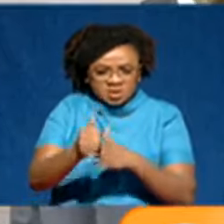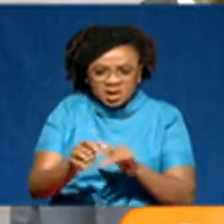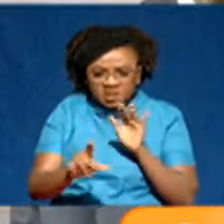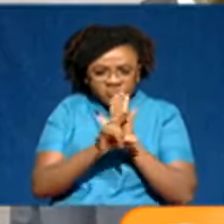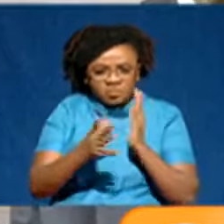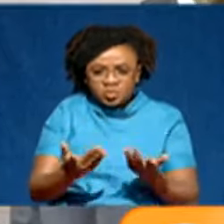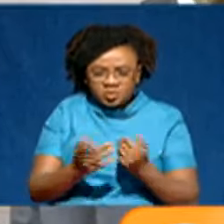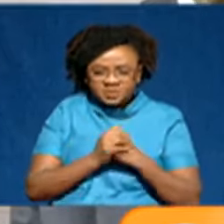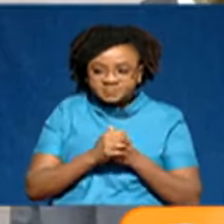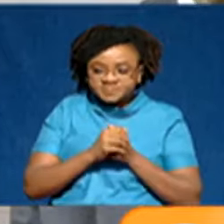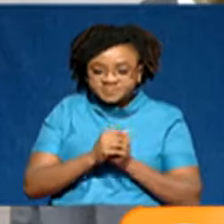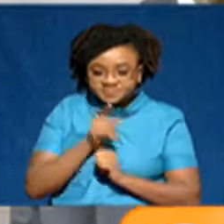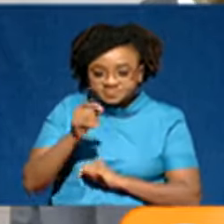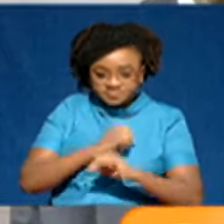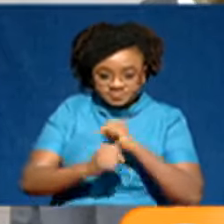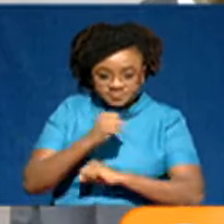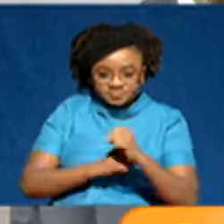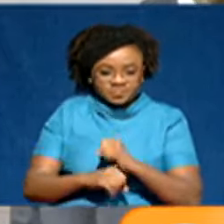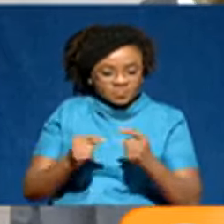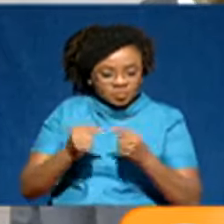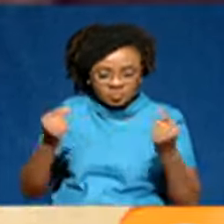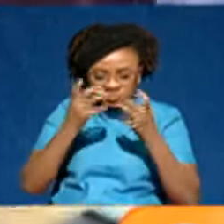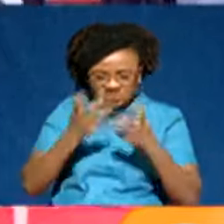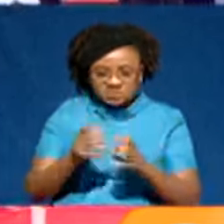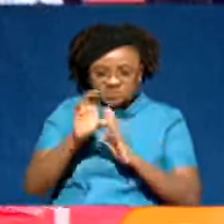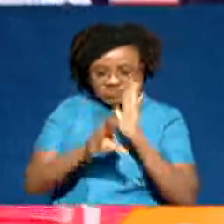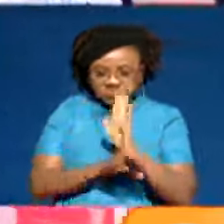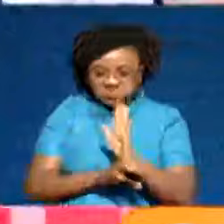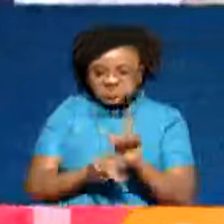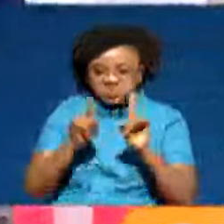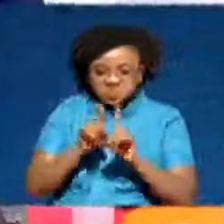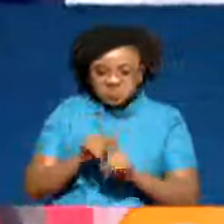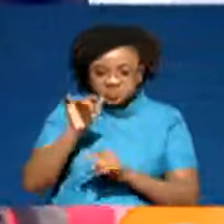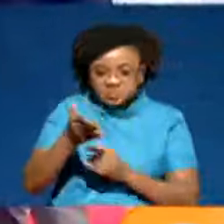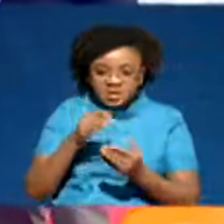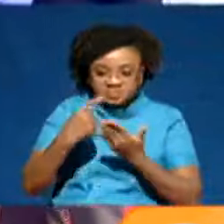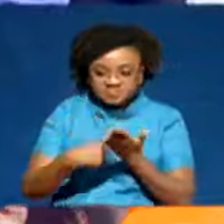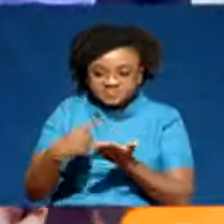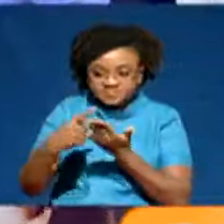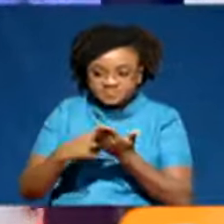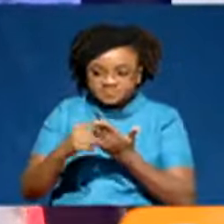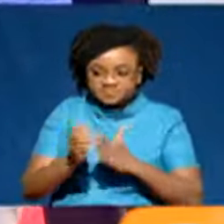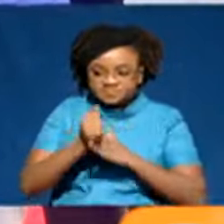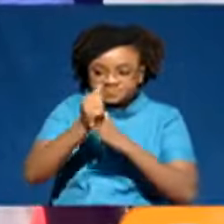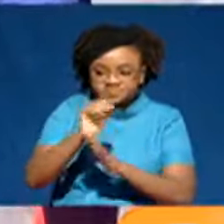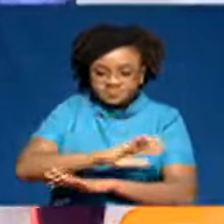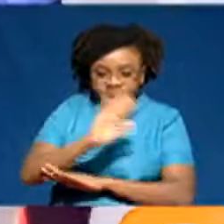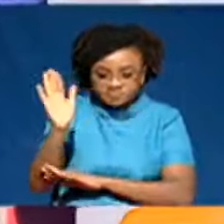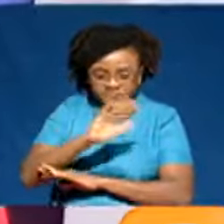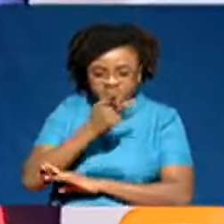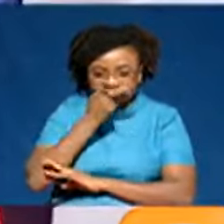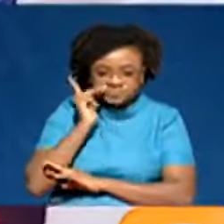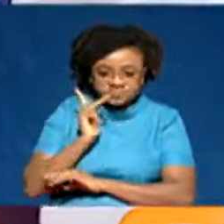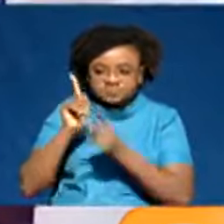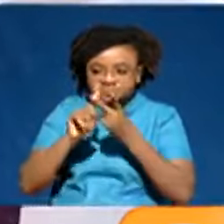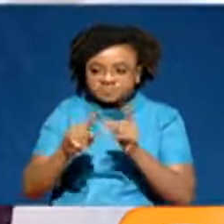hatua ambayo anasema ni mpangilio unaokiuka katiba. Katika mazungumzo yaliyoongozwa na kinara wa Wiper Kalonzo Musyoka